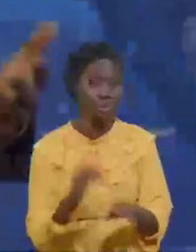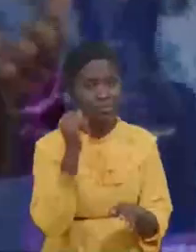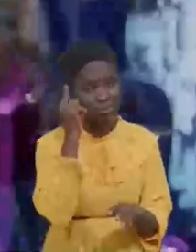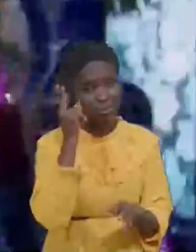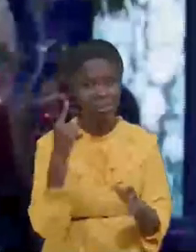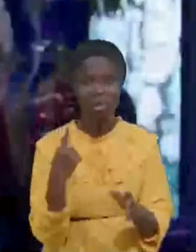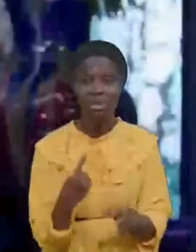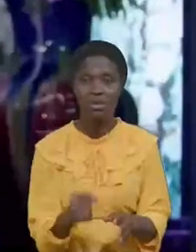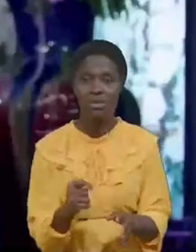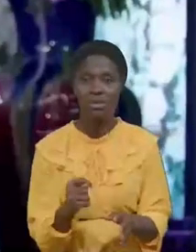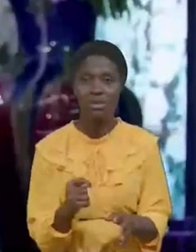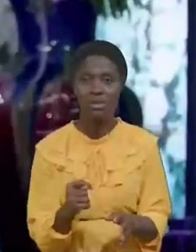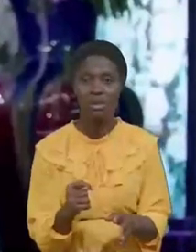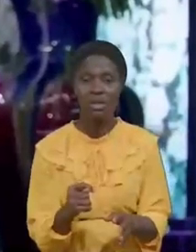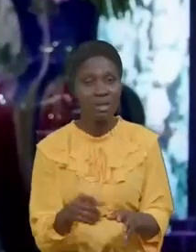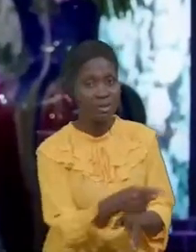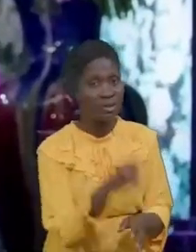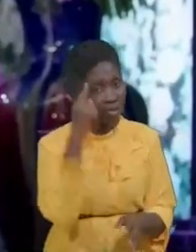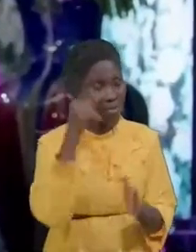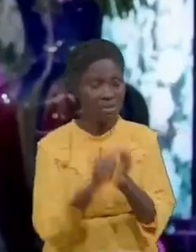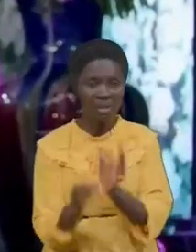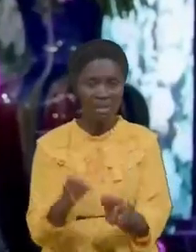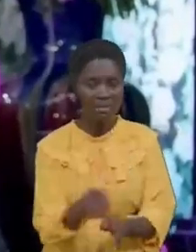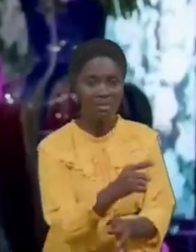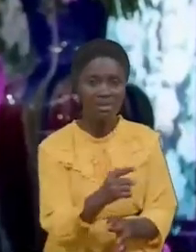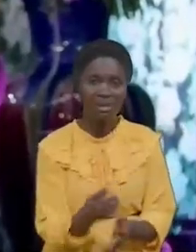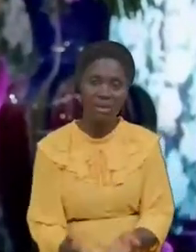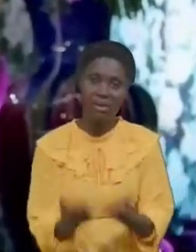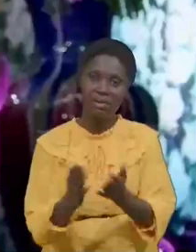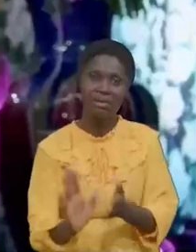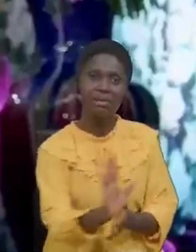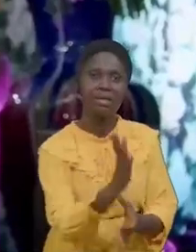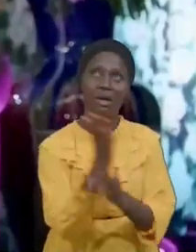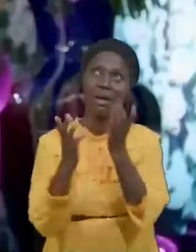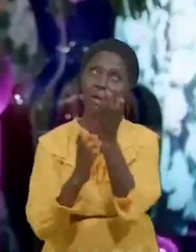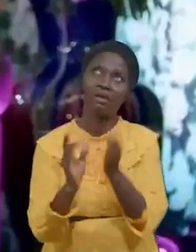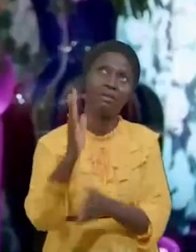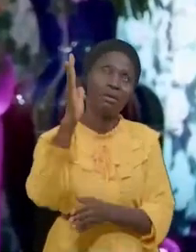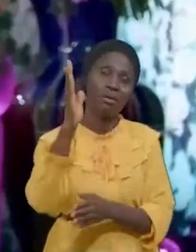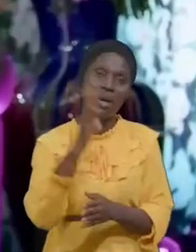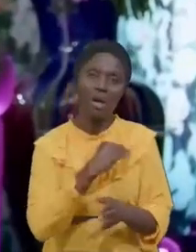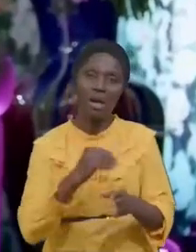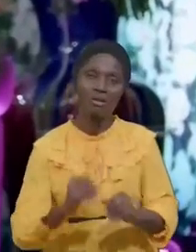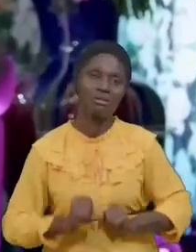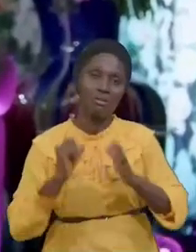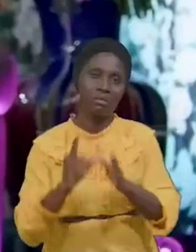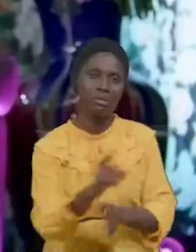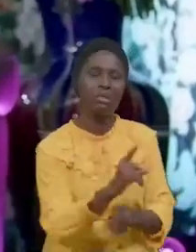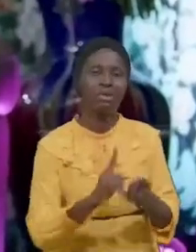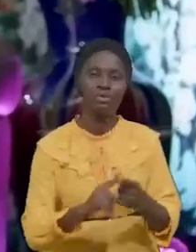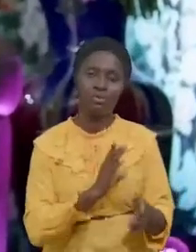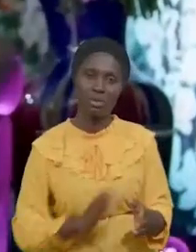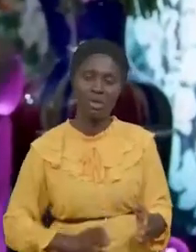Ils croient que s'ils lèvent la main, s'ils se donnent à Christ, que quelque chose